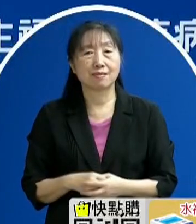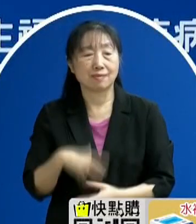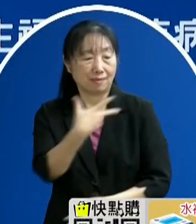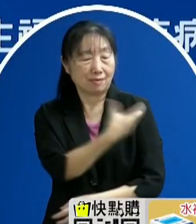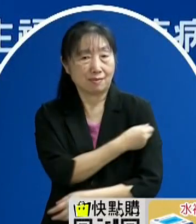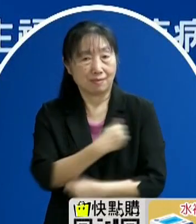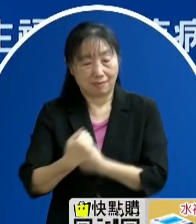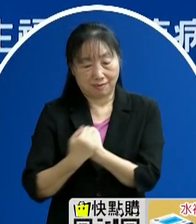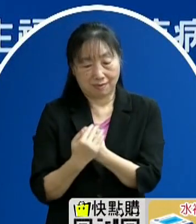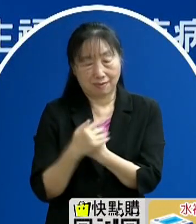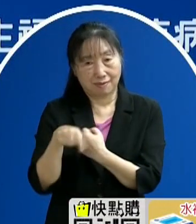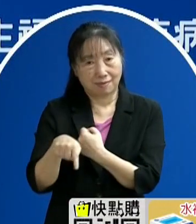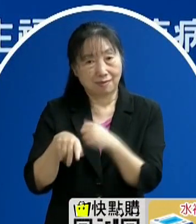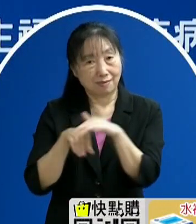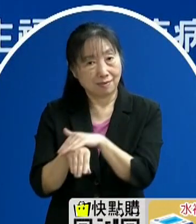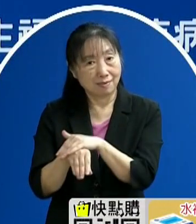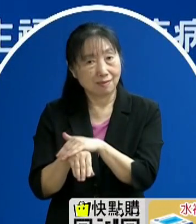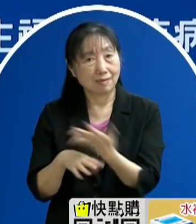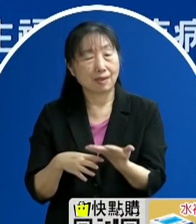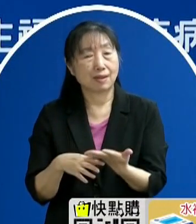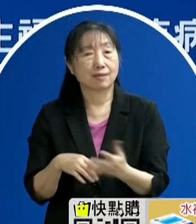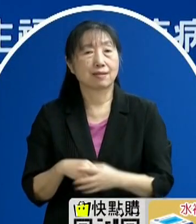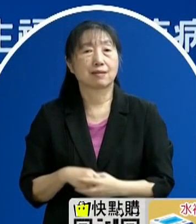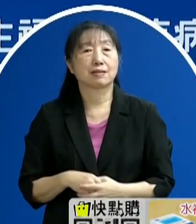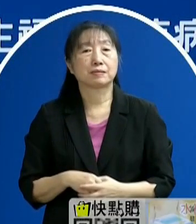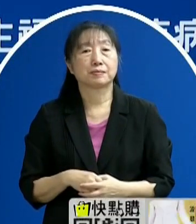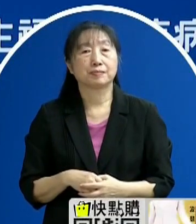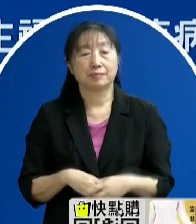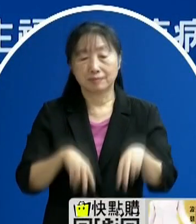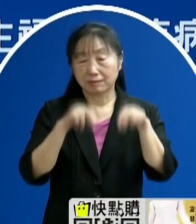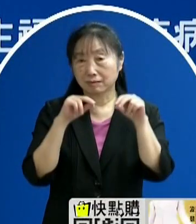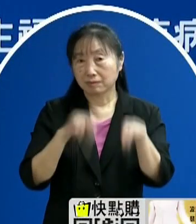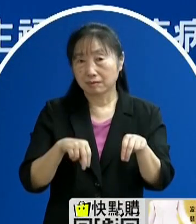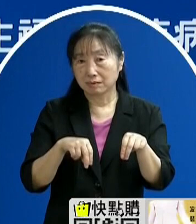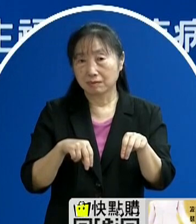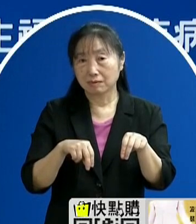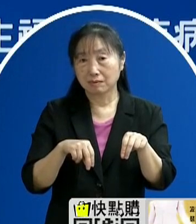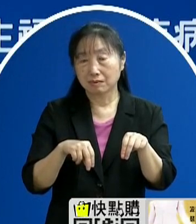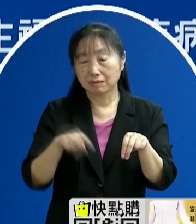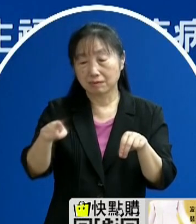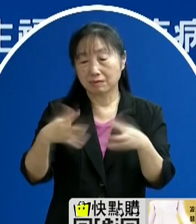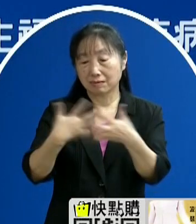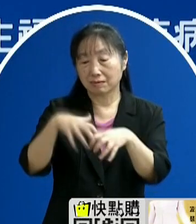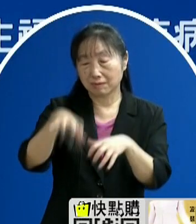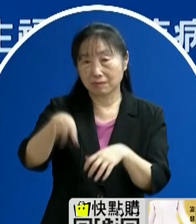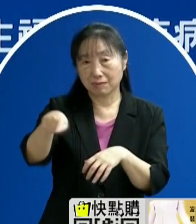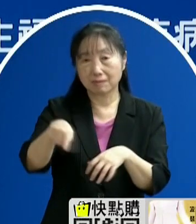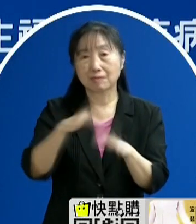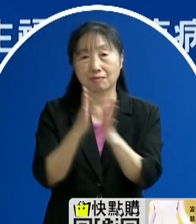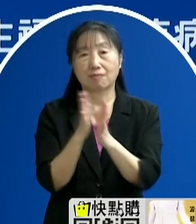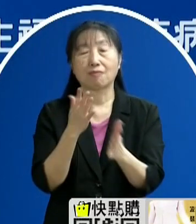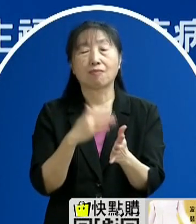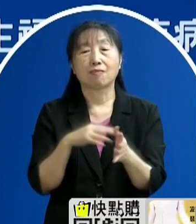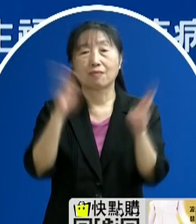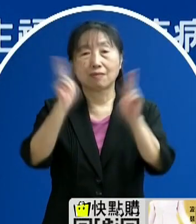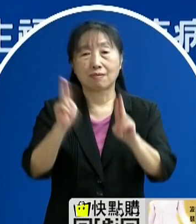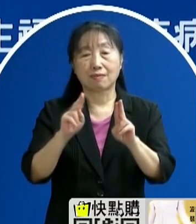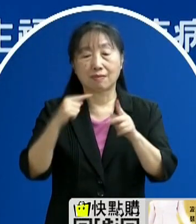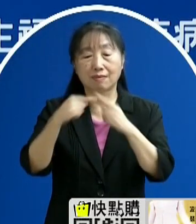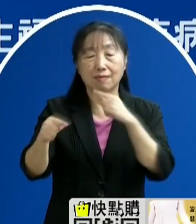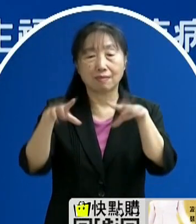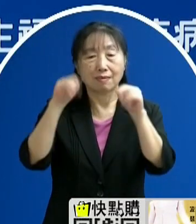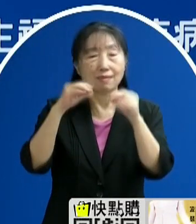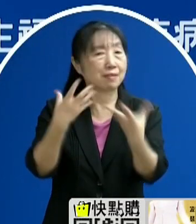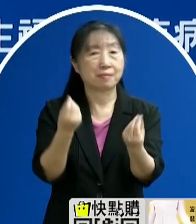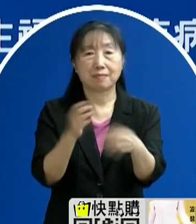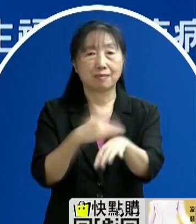在疫苗的保存上面，基本上这个合约的机构都有一个不断电的系统，不断